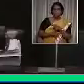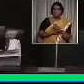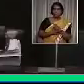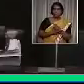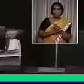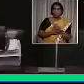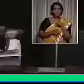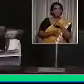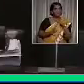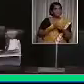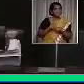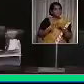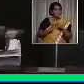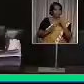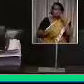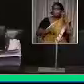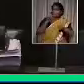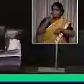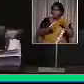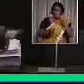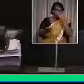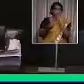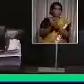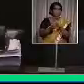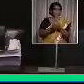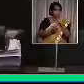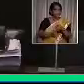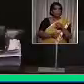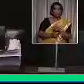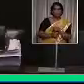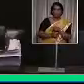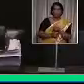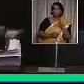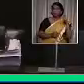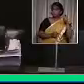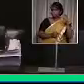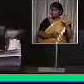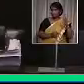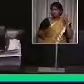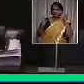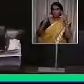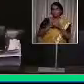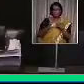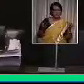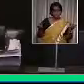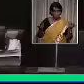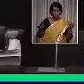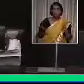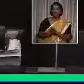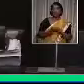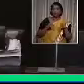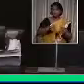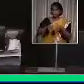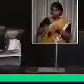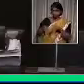எந்த கவனமும் அவர் செலுத்தவில்லை. விவசாயிகளுடைய வாழ்க்கையிலே மண்ணள்ளி போட்டார். அதாவது 25 லட்சம் குடும்பங்கள் விவசாயத்தை நம்பி